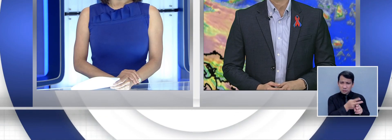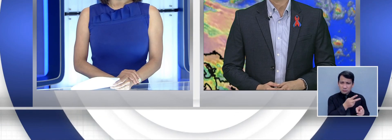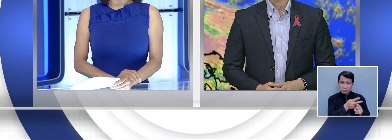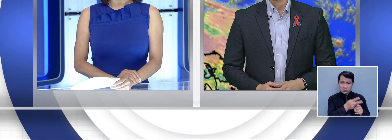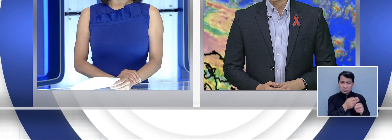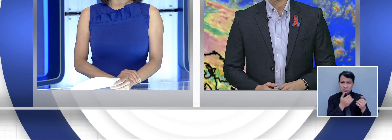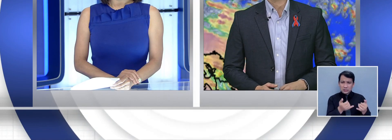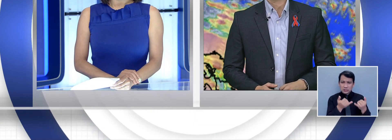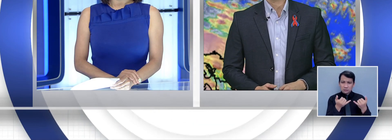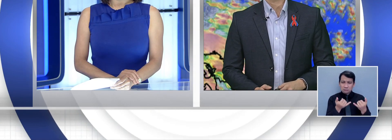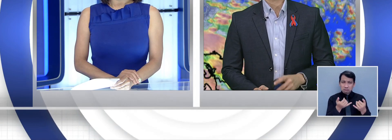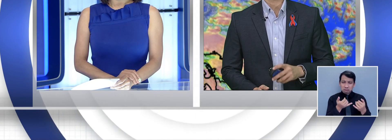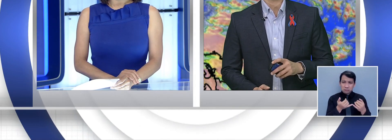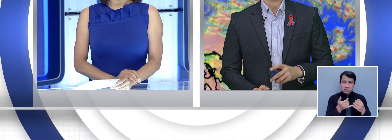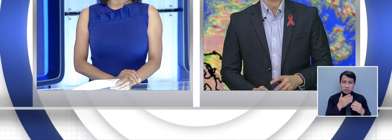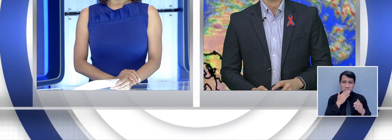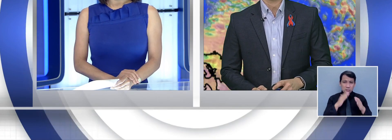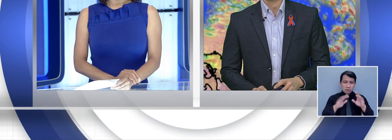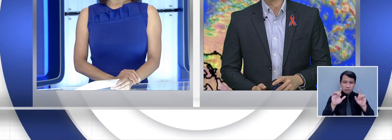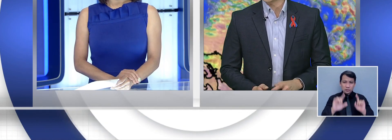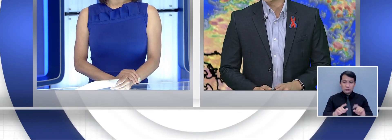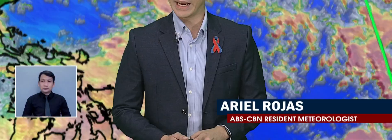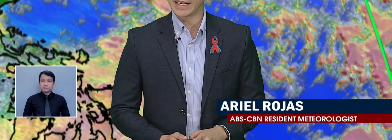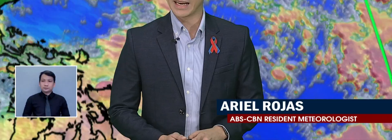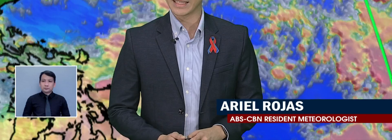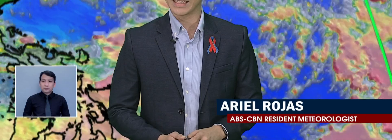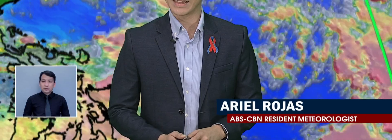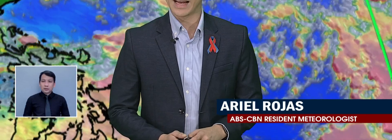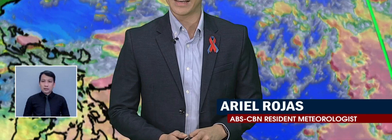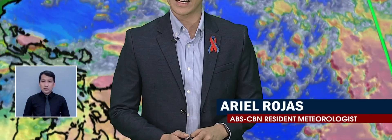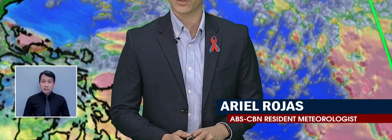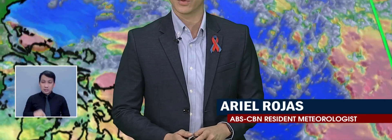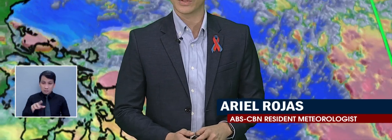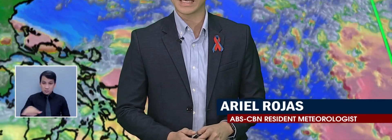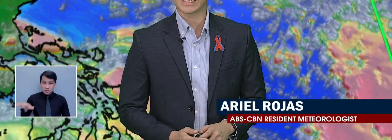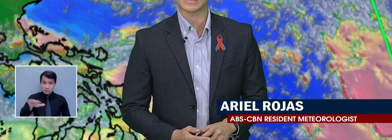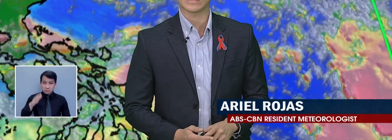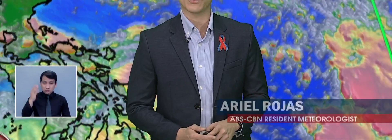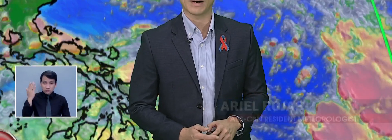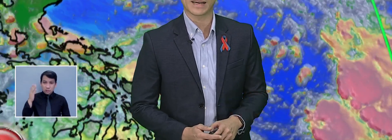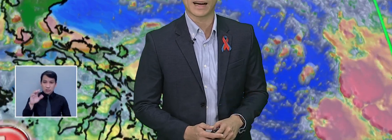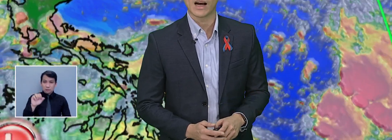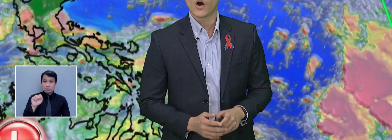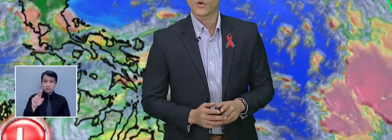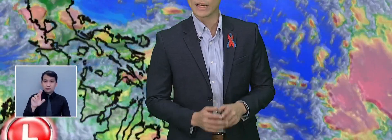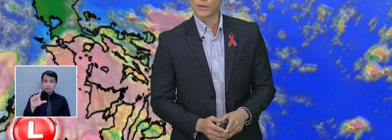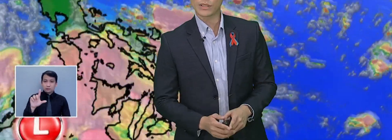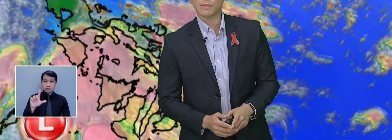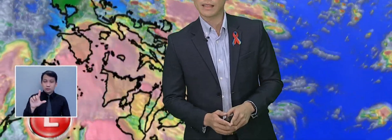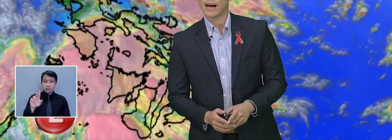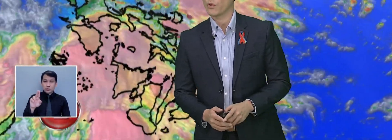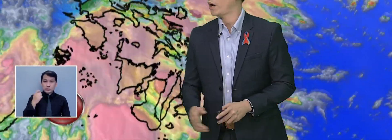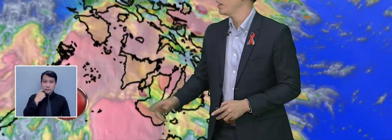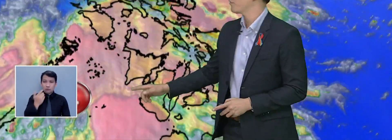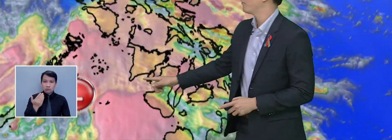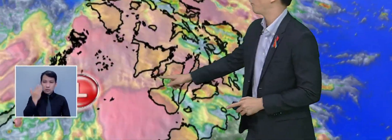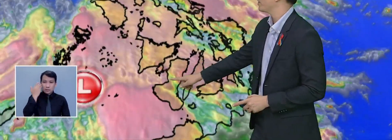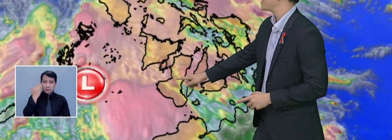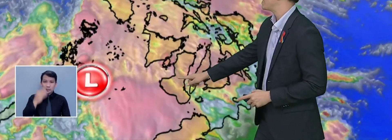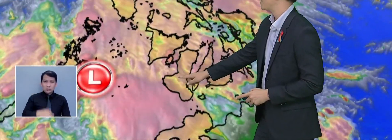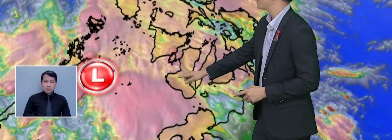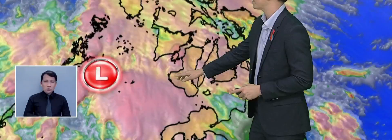panahon? Ate B, may nabuong isang low pressure area sa gitna ng Sulusi kaninang umaga. Huli itong namataan,